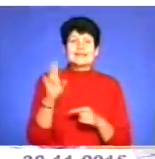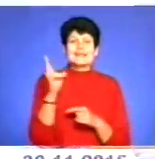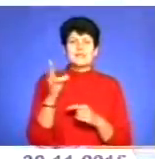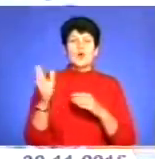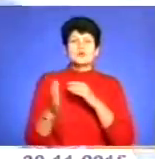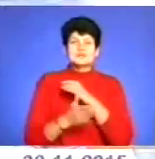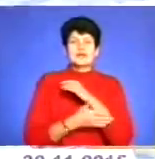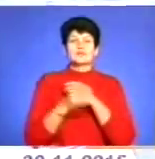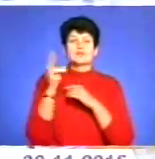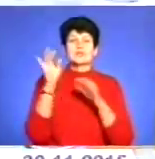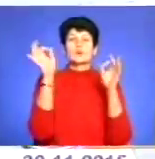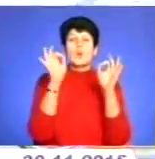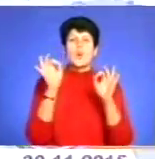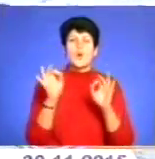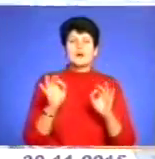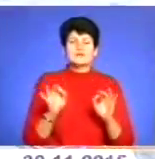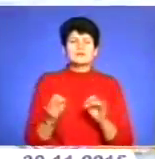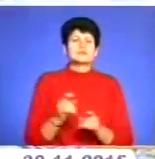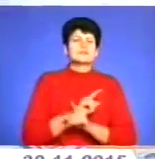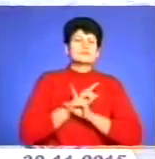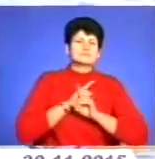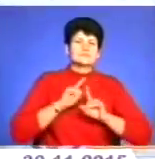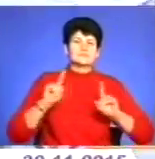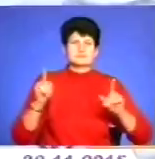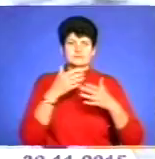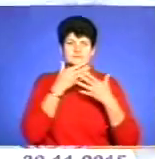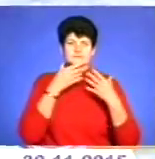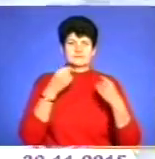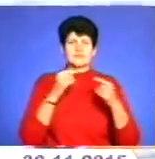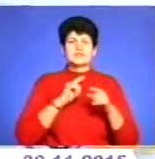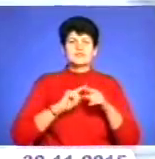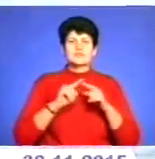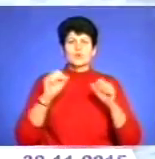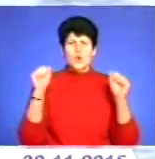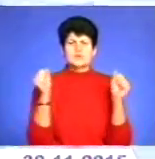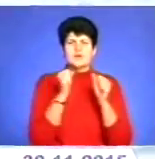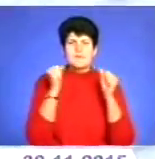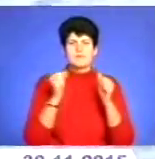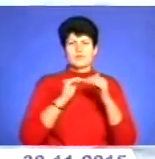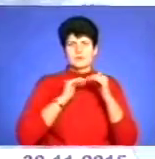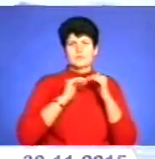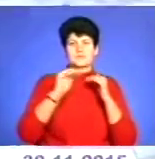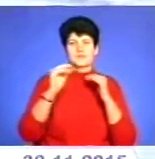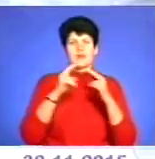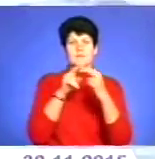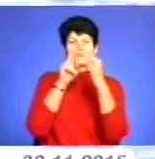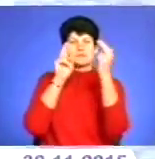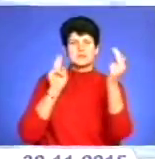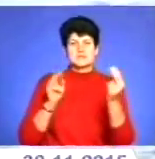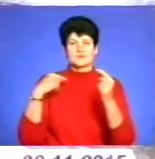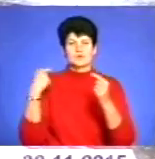останньої неділі осені, він особливо ностальгійний. Невдовзі замерзне і стане просторим мостом з одного краю міста до